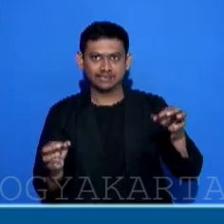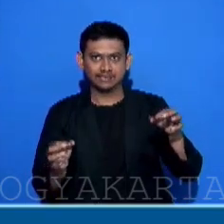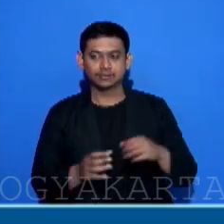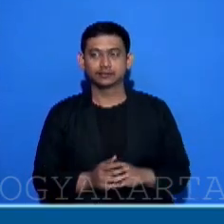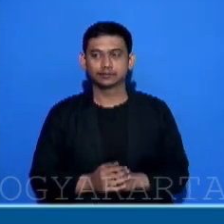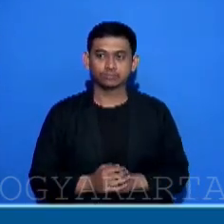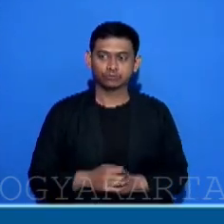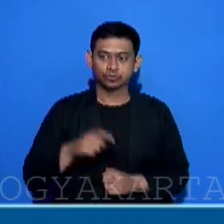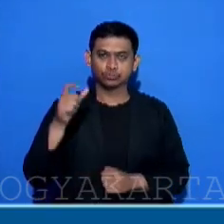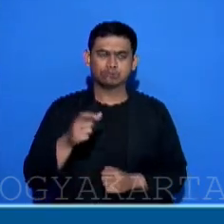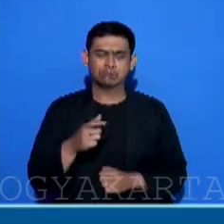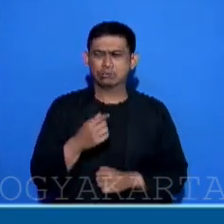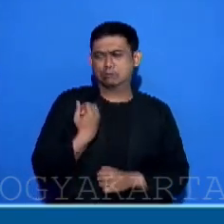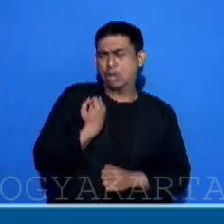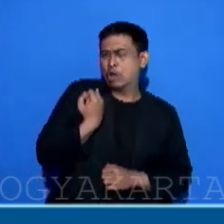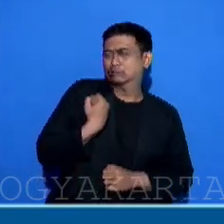lajeng Wurung